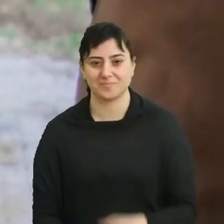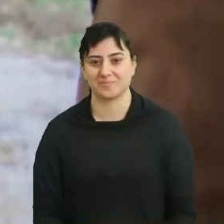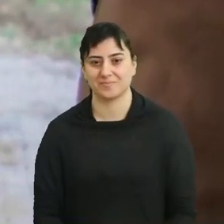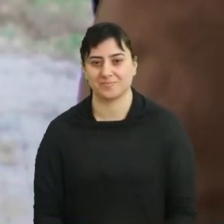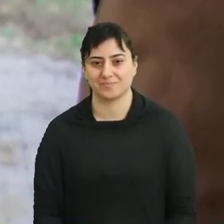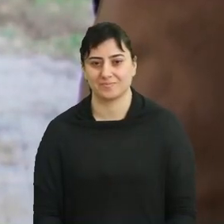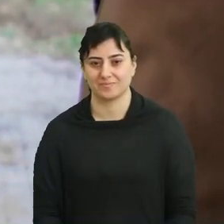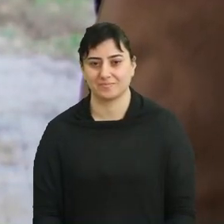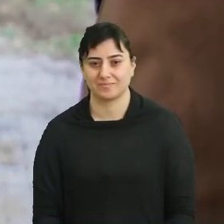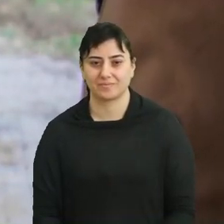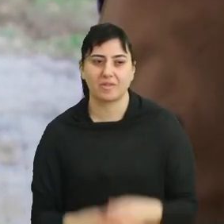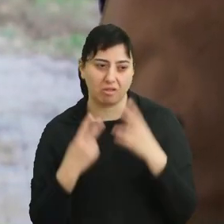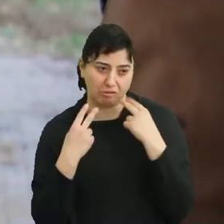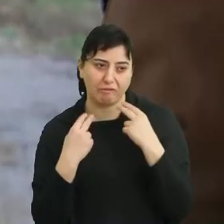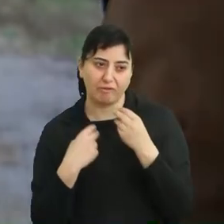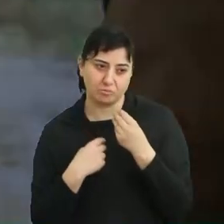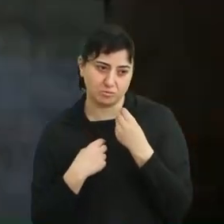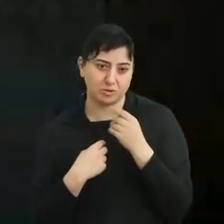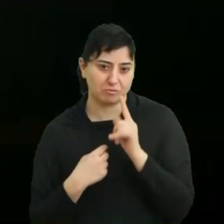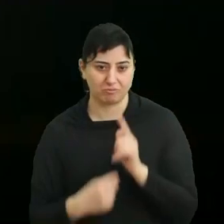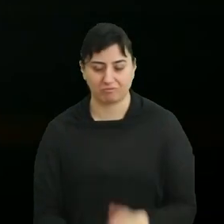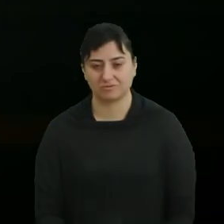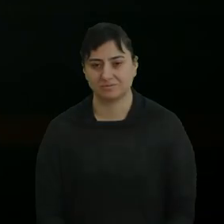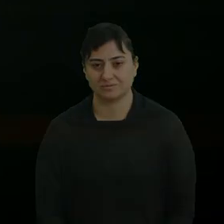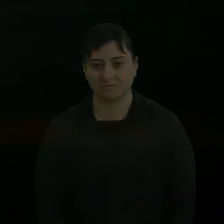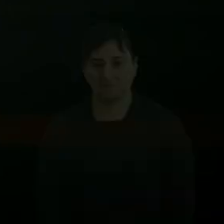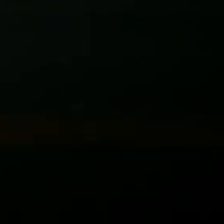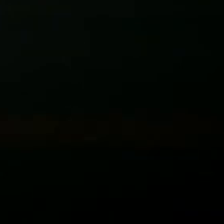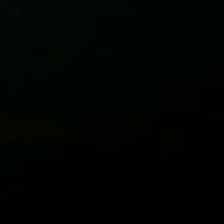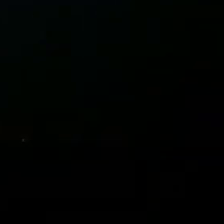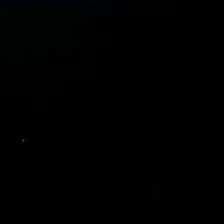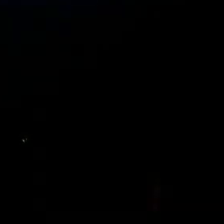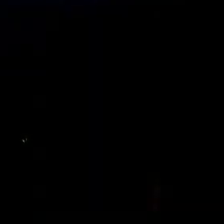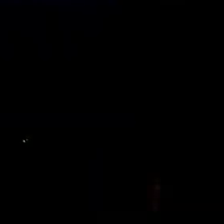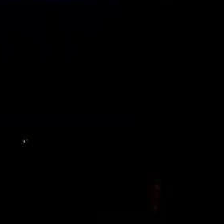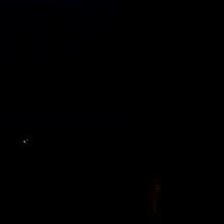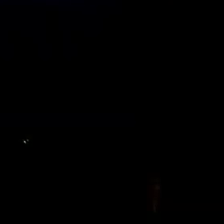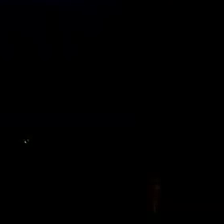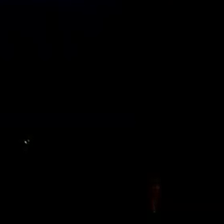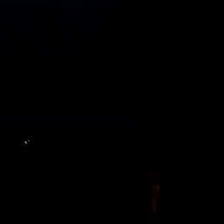Nga, nga. Kızıl gün batımının ardından ışıl ışıl boğaz.